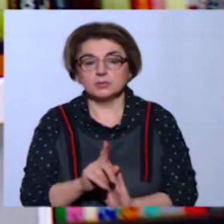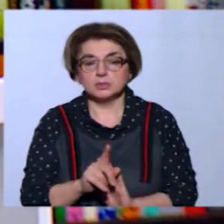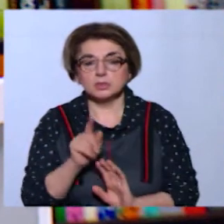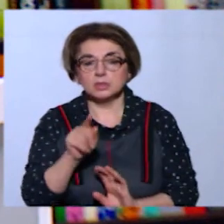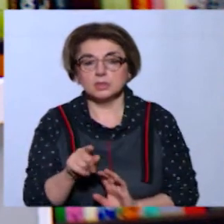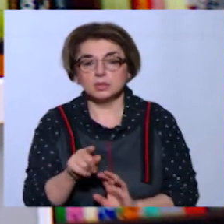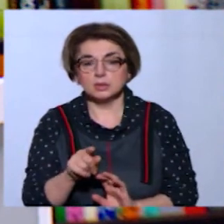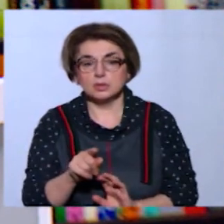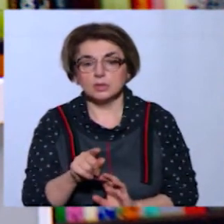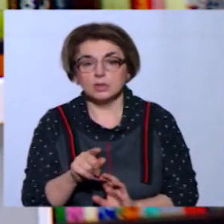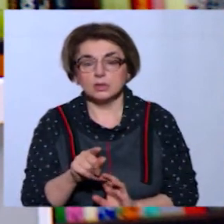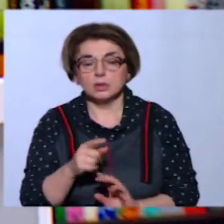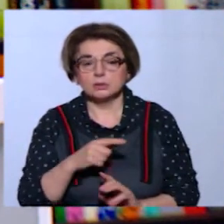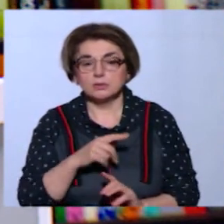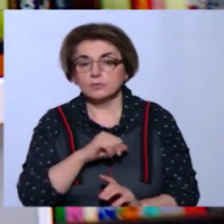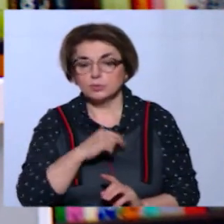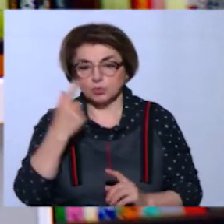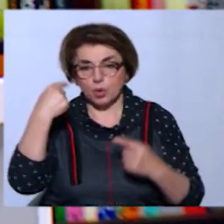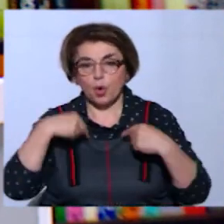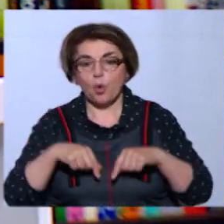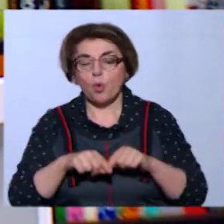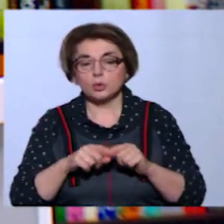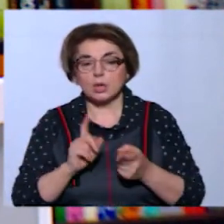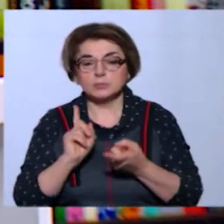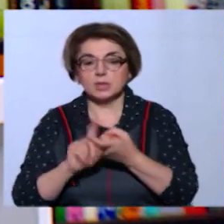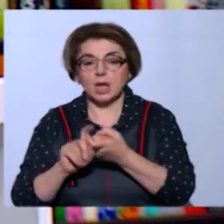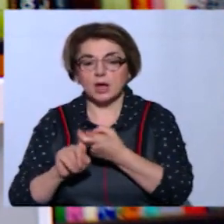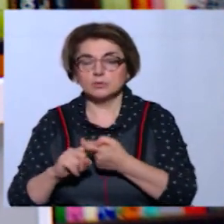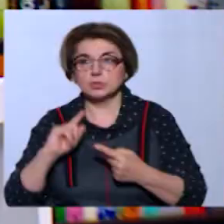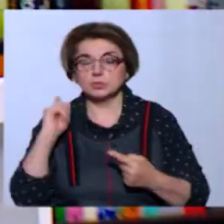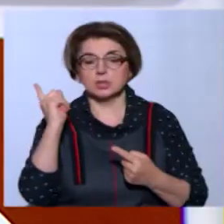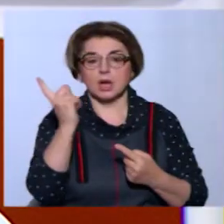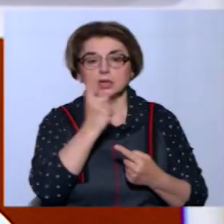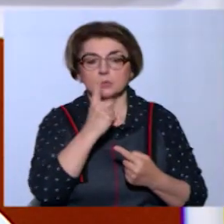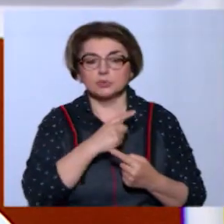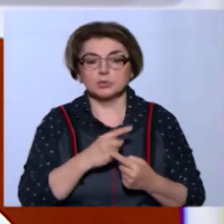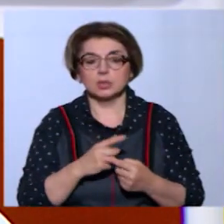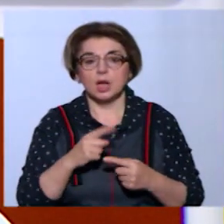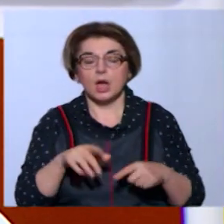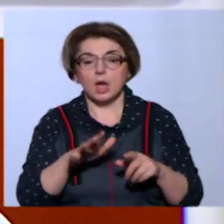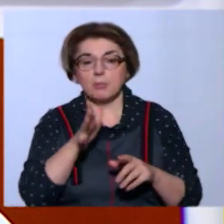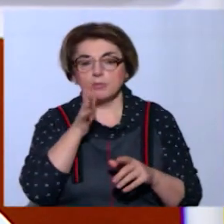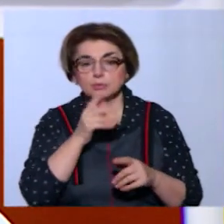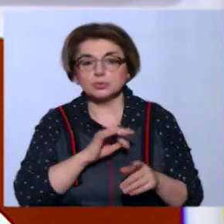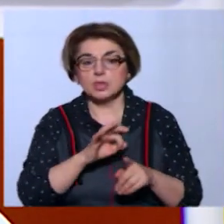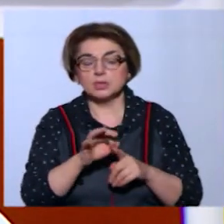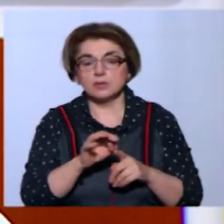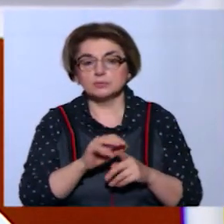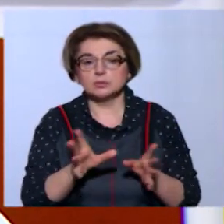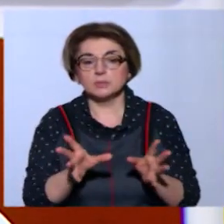იგი უზრუნველყოფს ორგანიზმის კავშირს გარემოსთან და ამავდროულად ნერვულ სისტემას